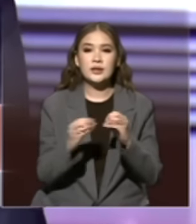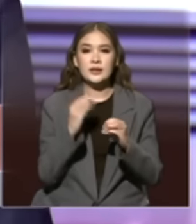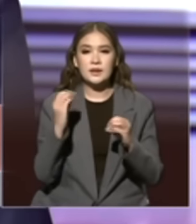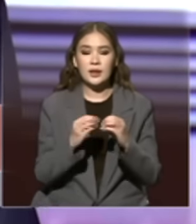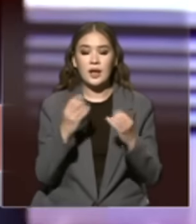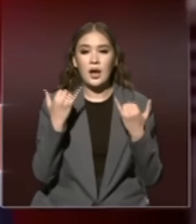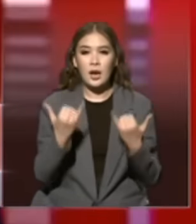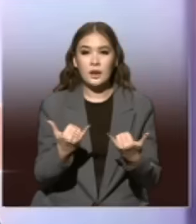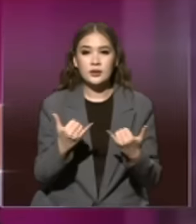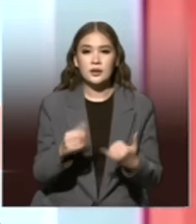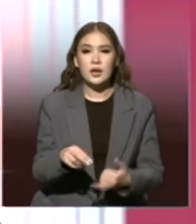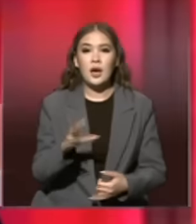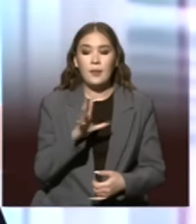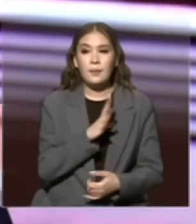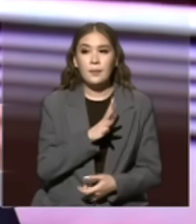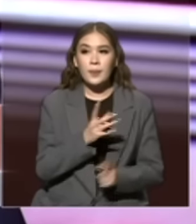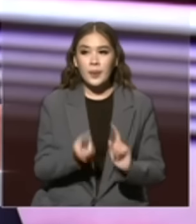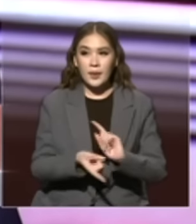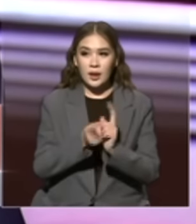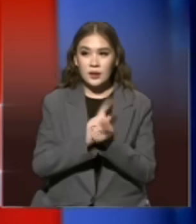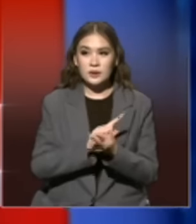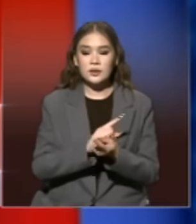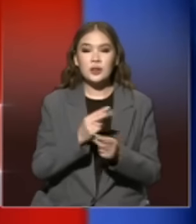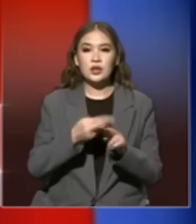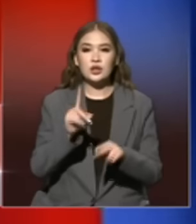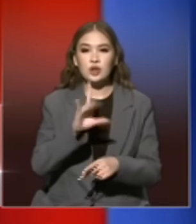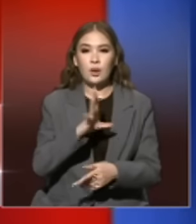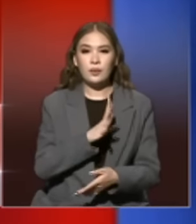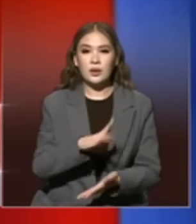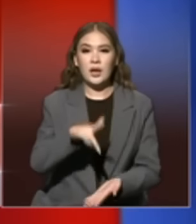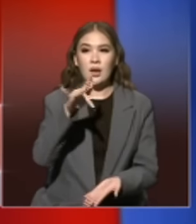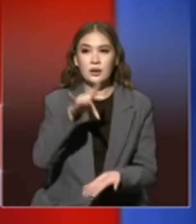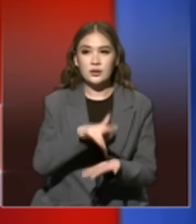қазір қоныс колониясы қылып жіберді, енді столица болғаннан кейін.